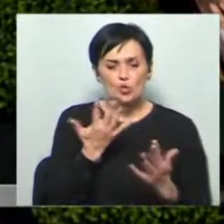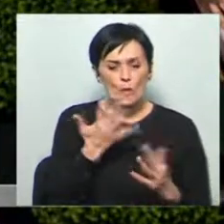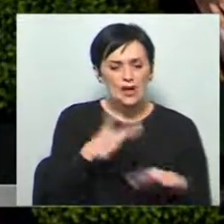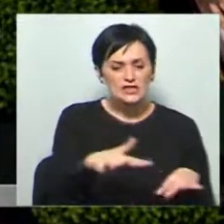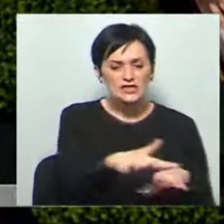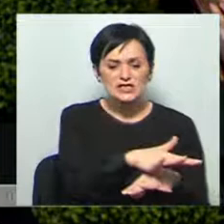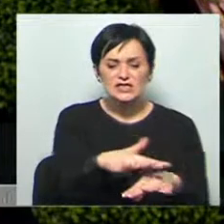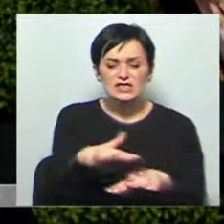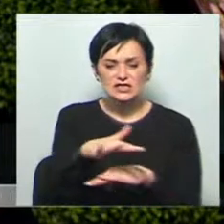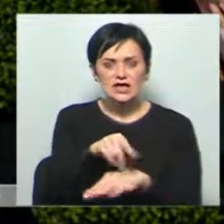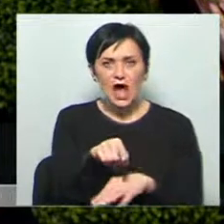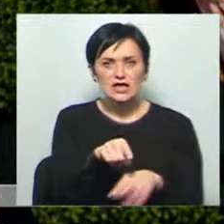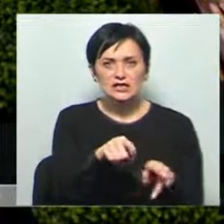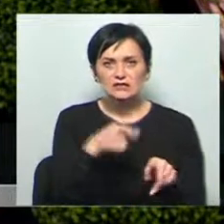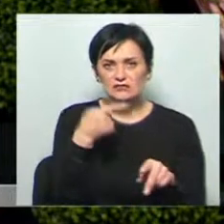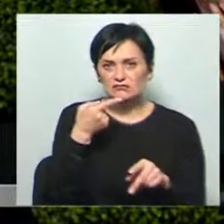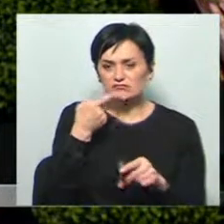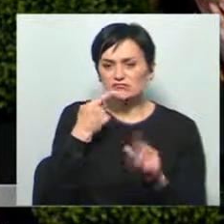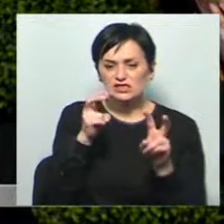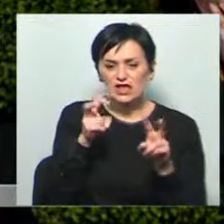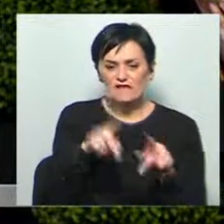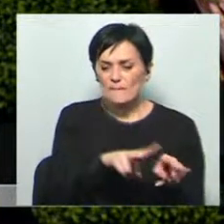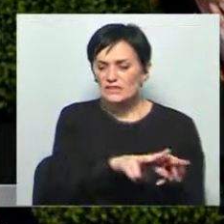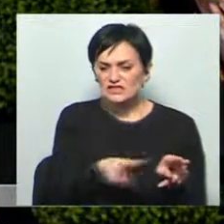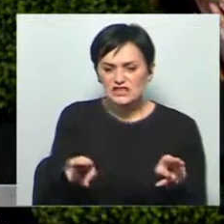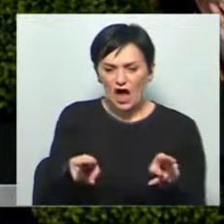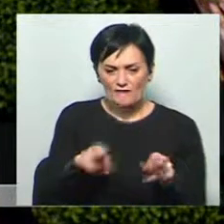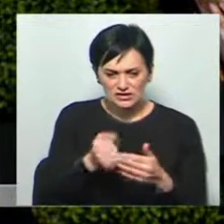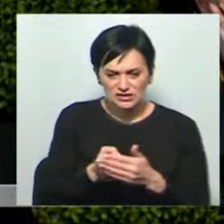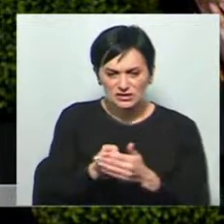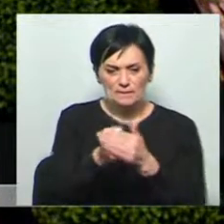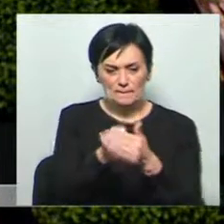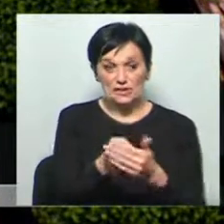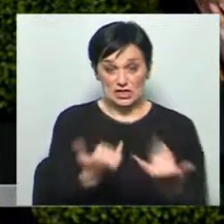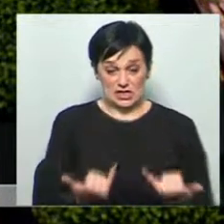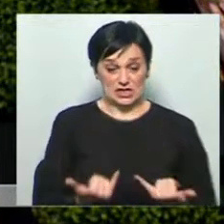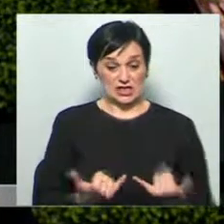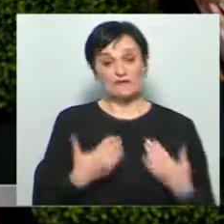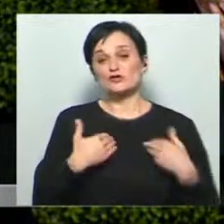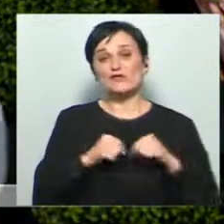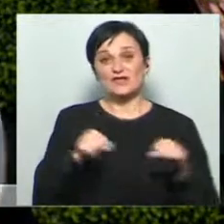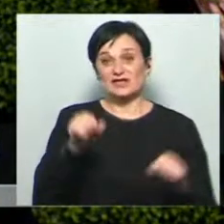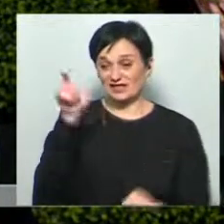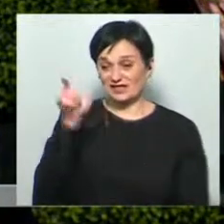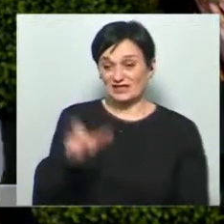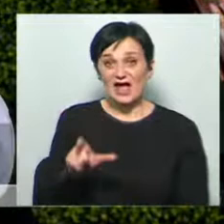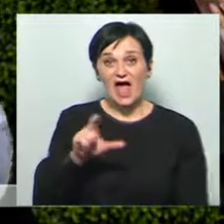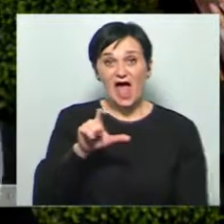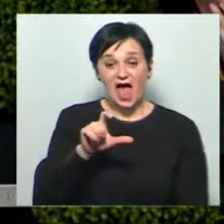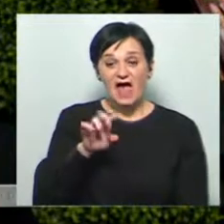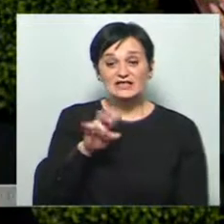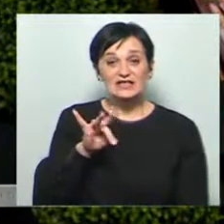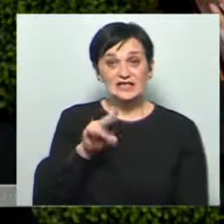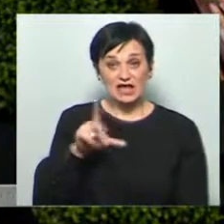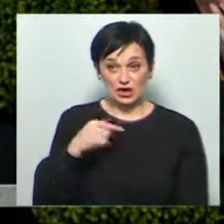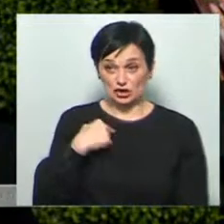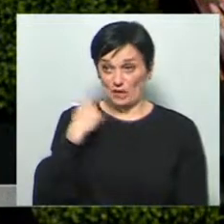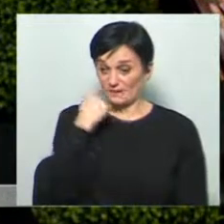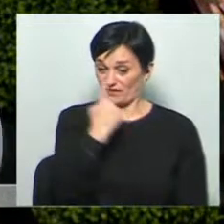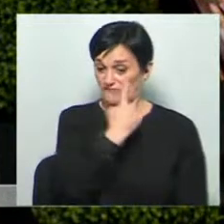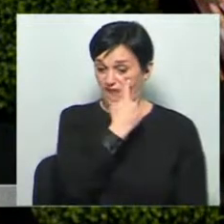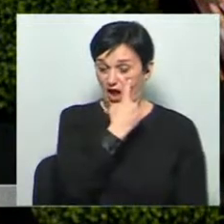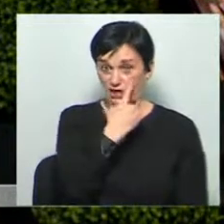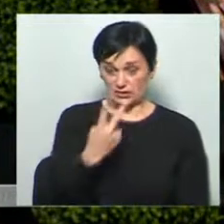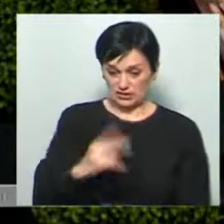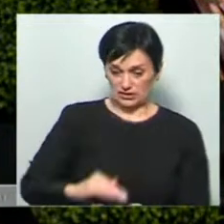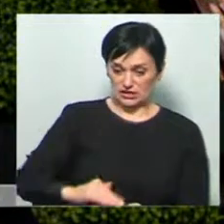სადაც მსგავსი მიღწევა შეიძლება. ასეთი ნაბიჯები? კი. აი მაგალითად ჩვენი დღევანდელი გმირი ენრიკე, რომელიც ჩემ თვალწინ გაიზარდა და